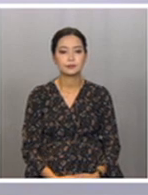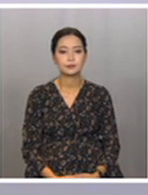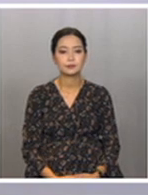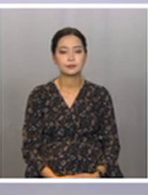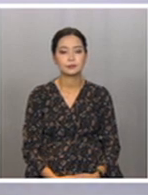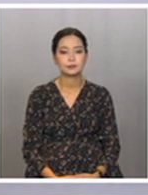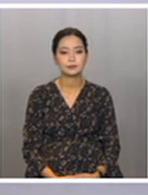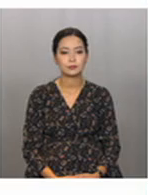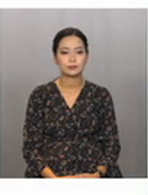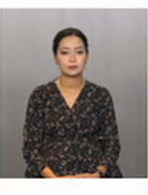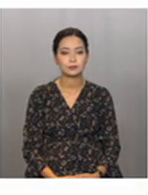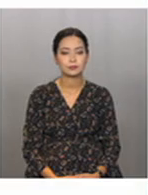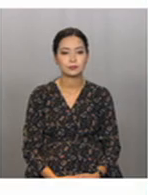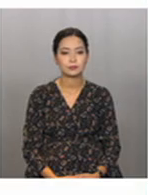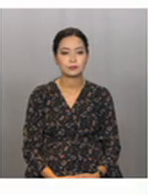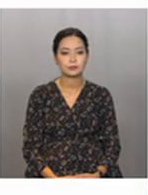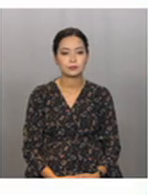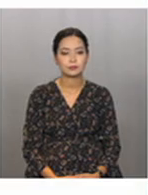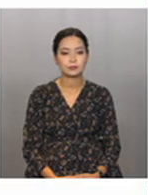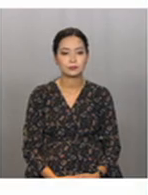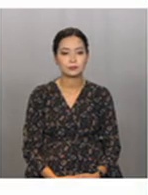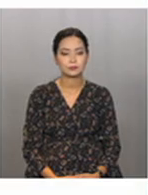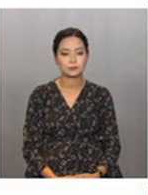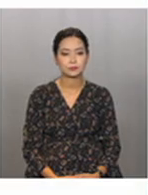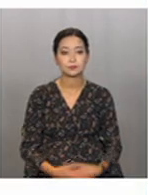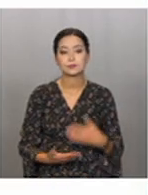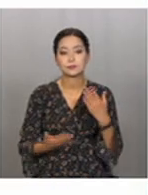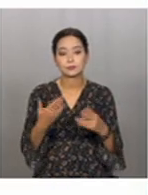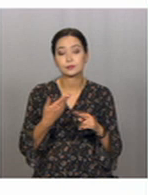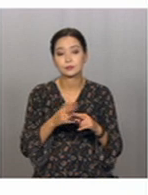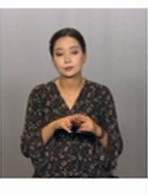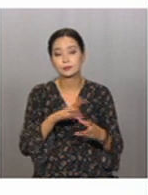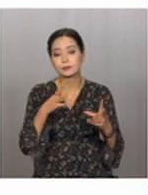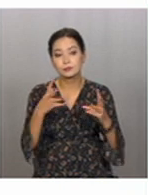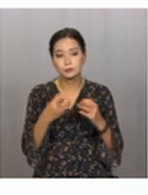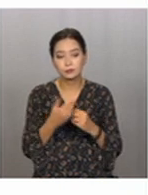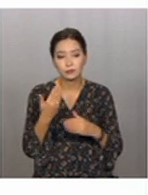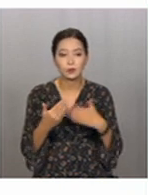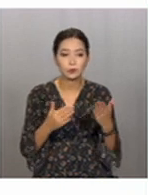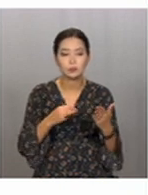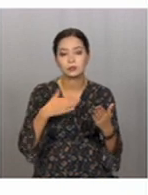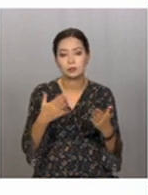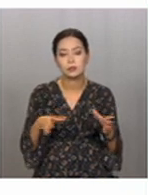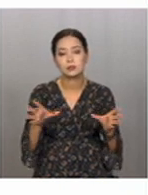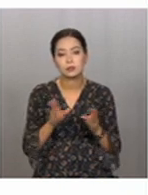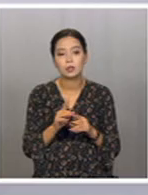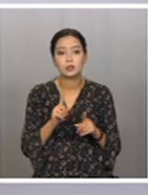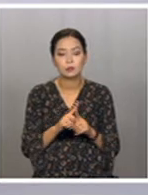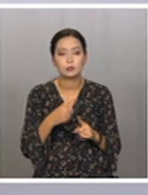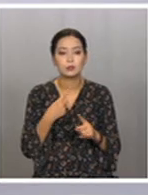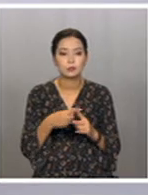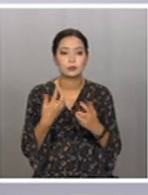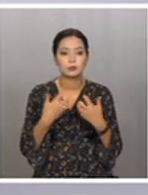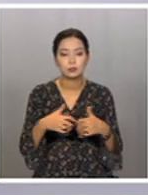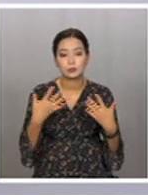ұзындығының квадратын қосындысының көбейтіндісіне тең екен. Яғни тепе-теңдіктің сол жағы мен оң жағын тең екендігіне көз жеткіздік.